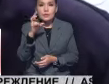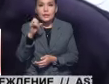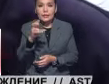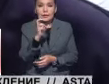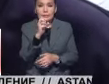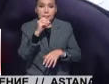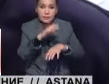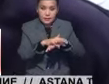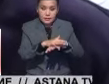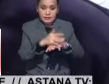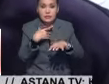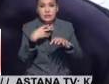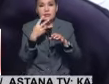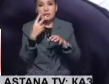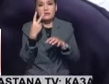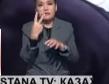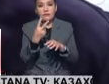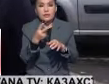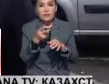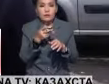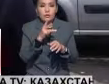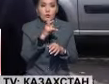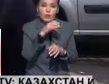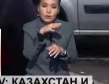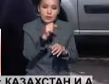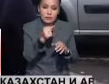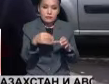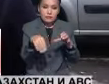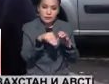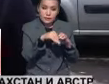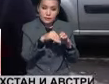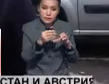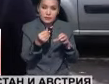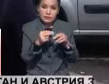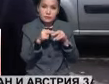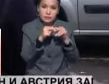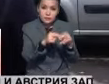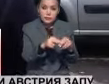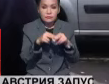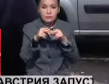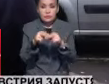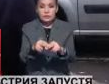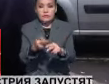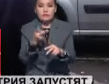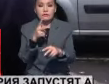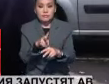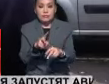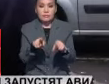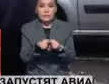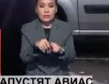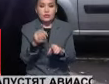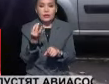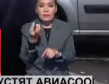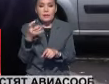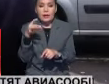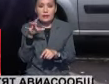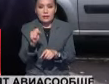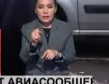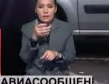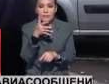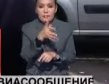Жусанбанк в две структурные ноты. В структурную ноту щупальца кальмара